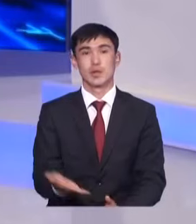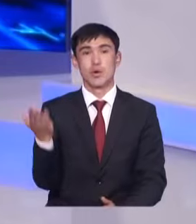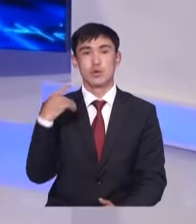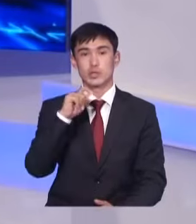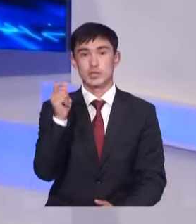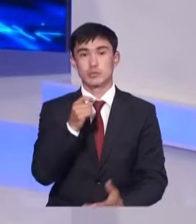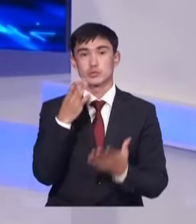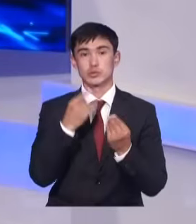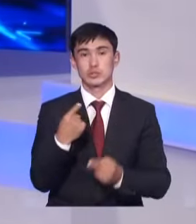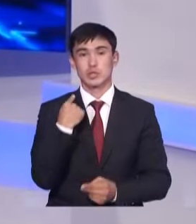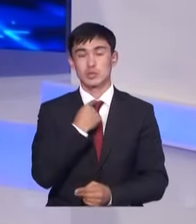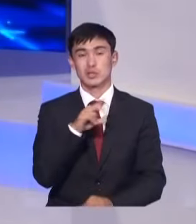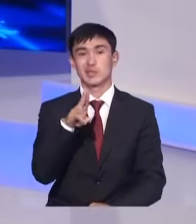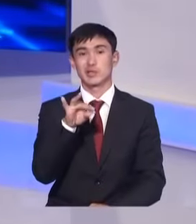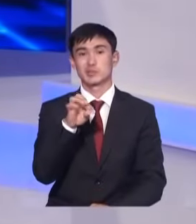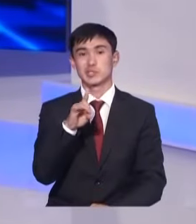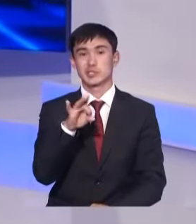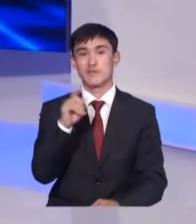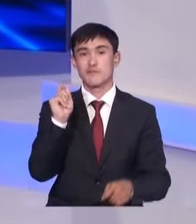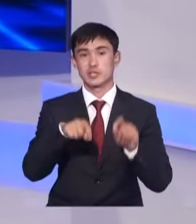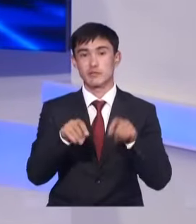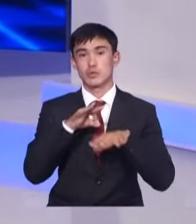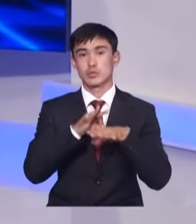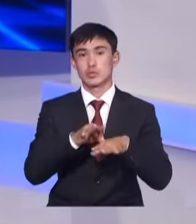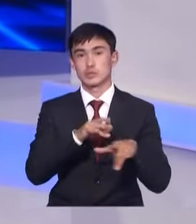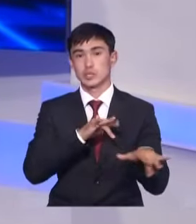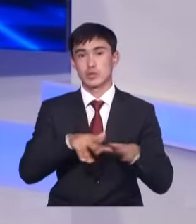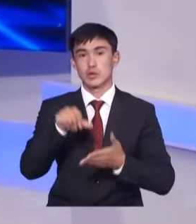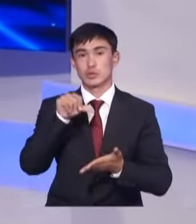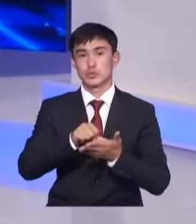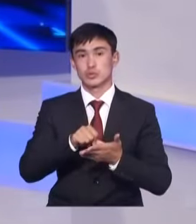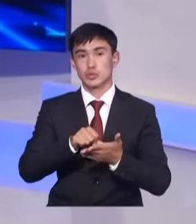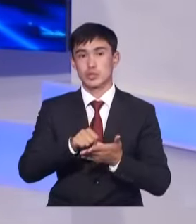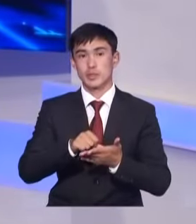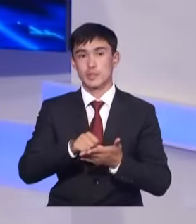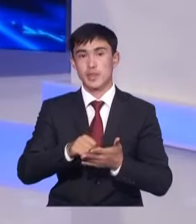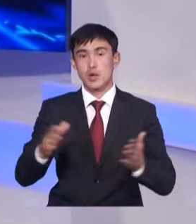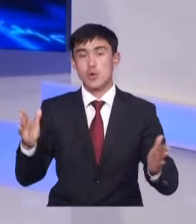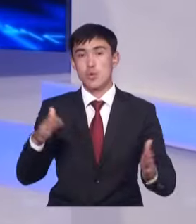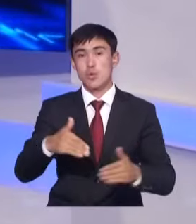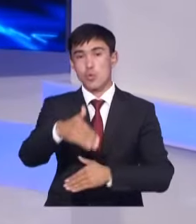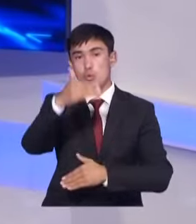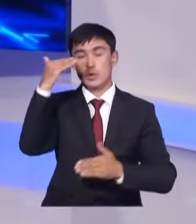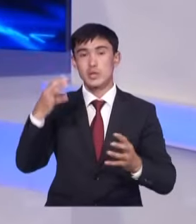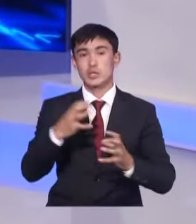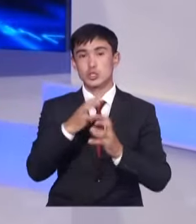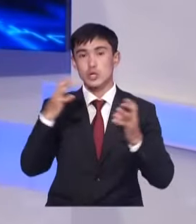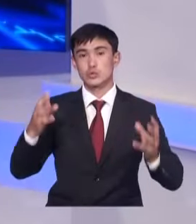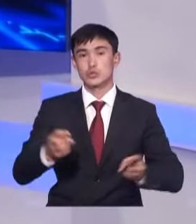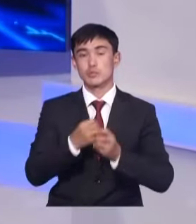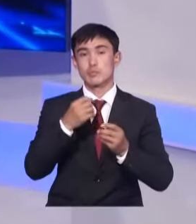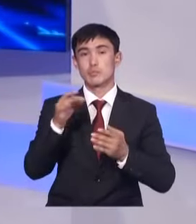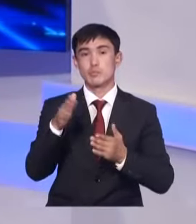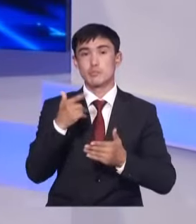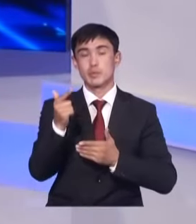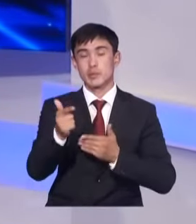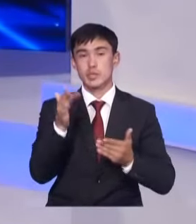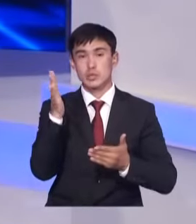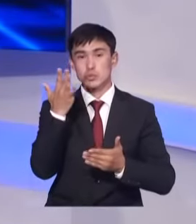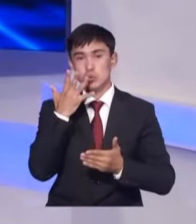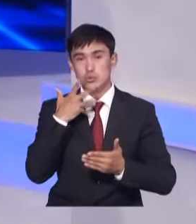Өткен демалыс күні Талдықорғанда Dream City фестивалі өтті. Шараға қатысушылар көкке шар ұшырып, бір-біріне түрлі түсті бояулар мен